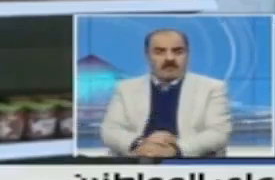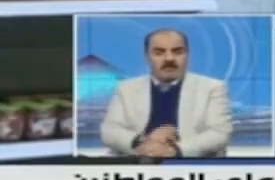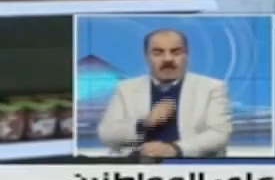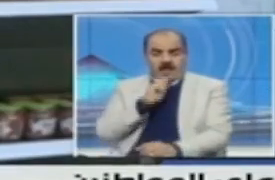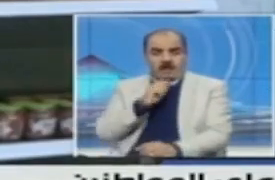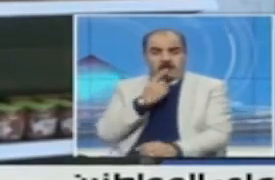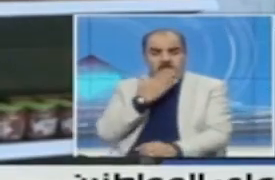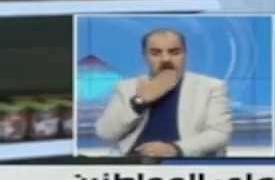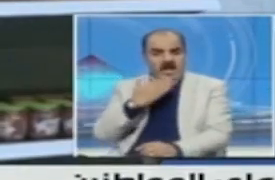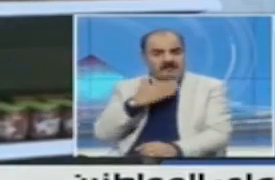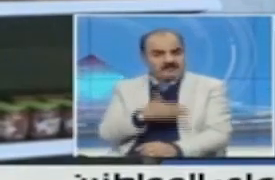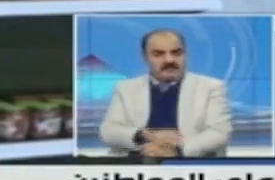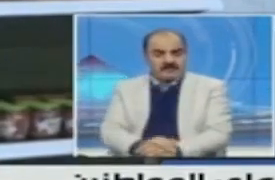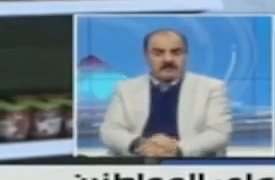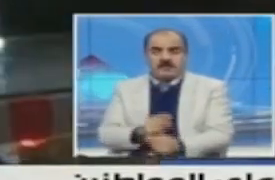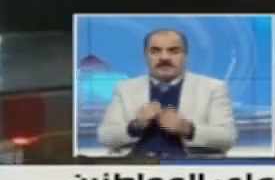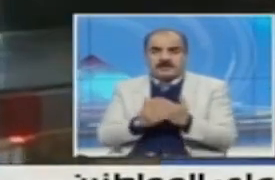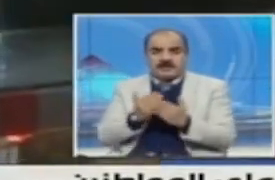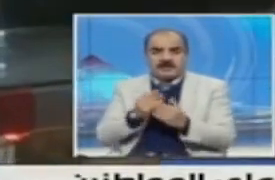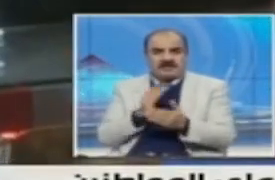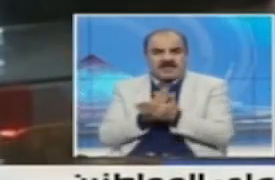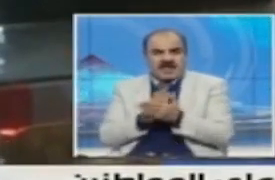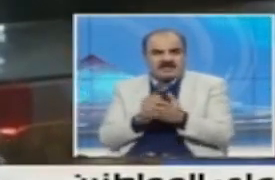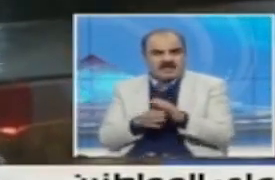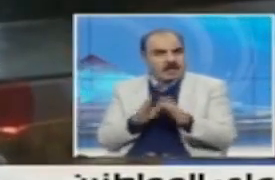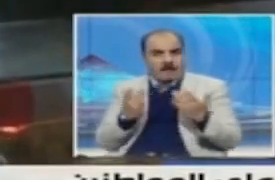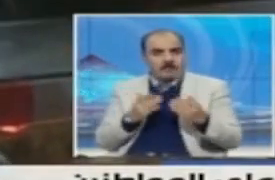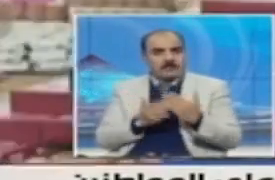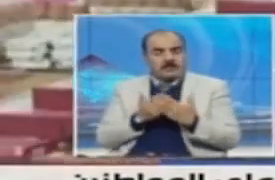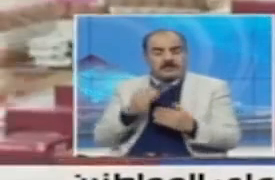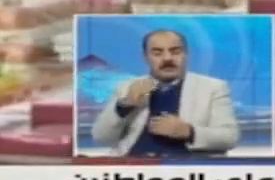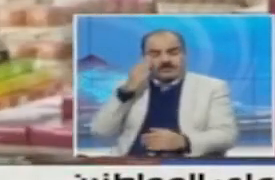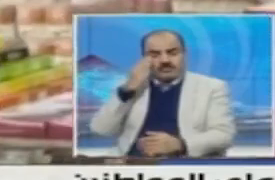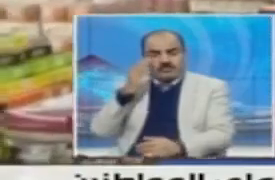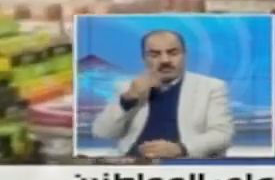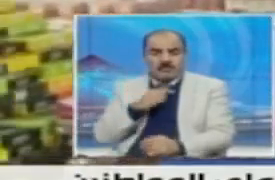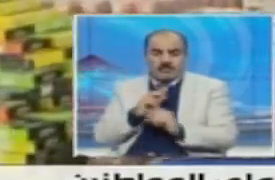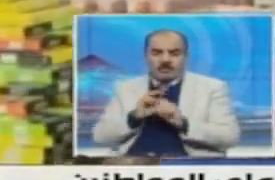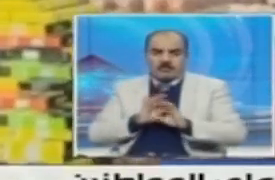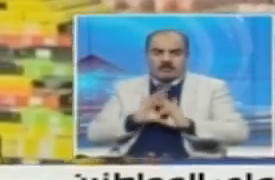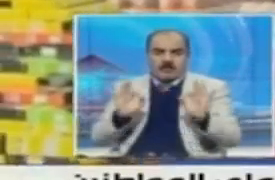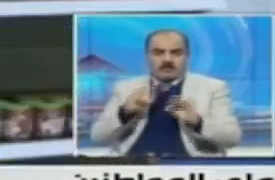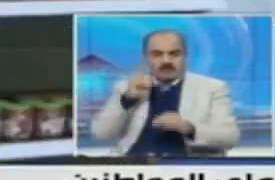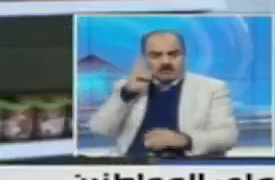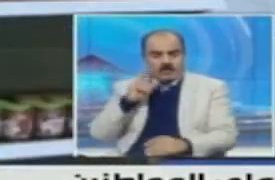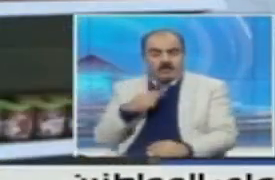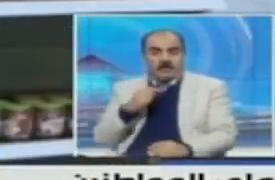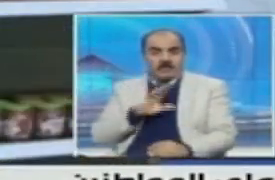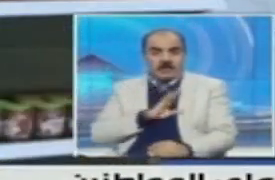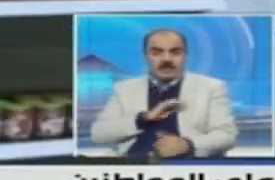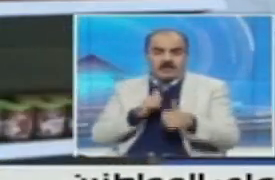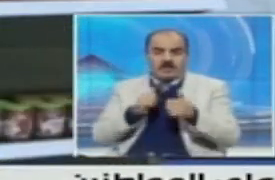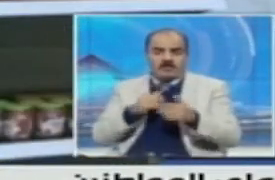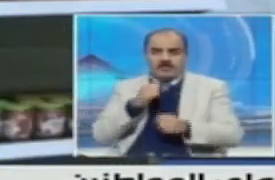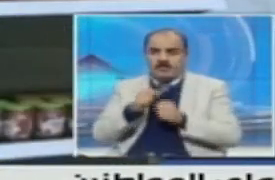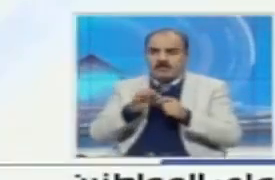بلدية، الحاجات طازة أول بأول. نشكر السيد الرئيس بجد، حاجة فوق الوصف والله. ألف شكر لوزارة الدفاع على